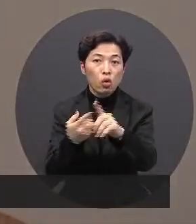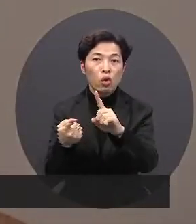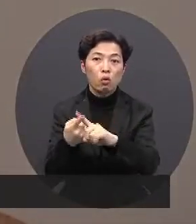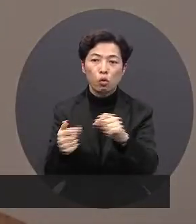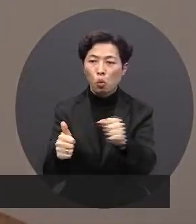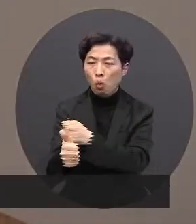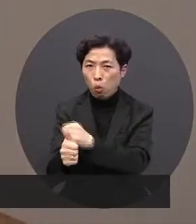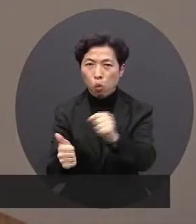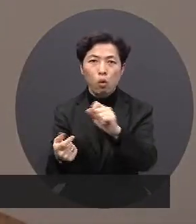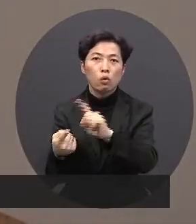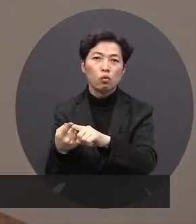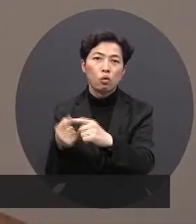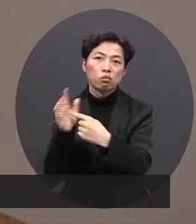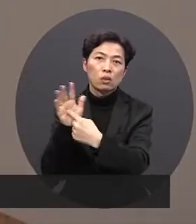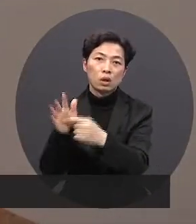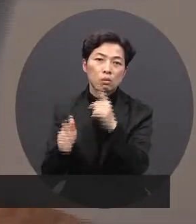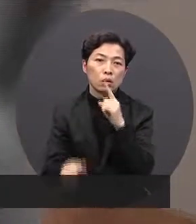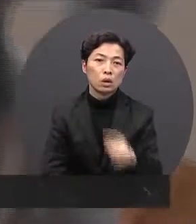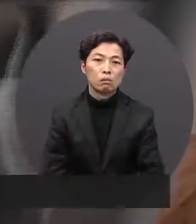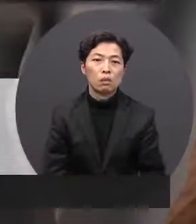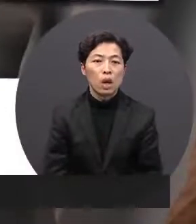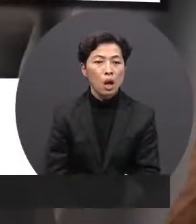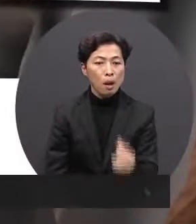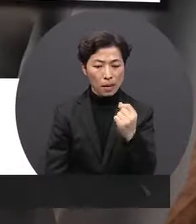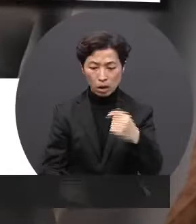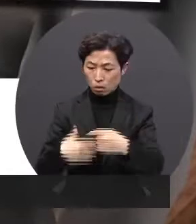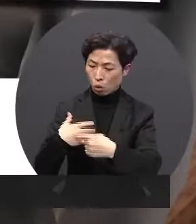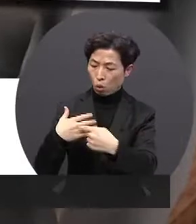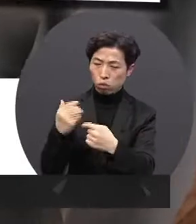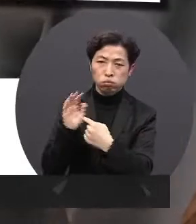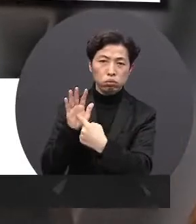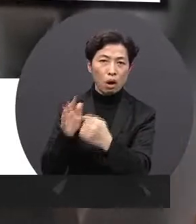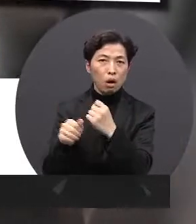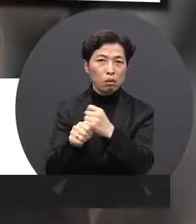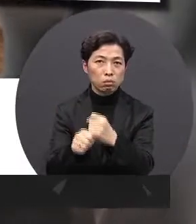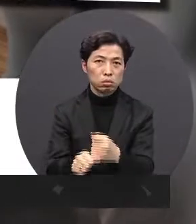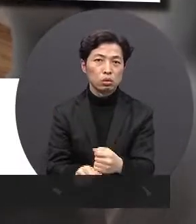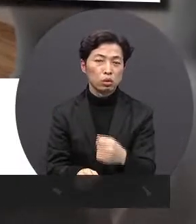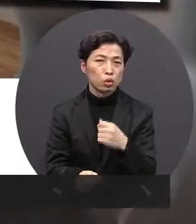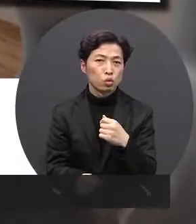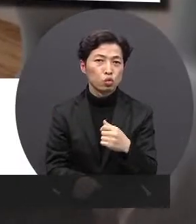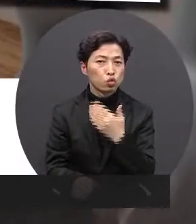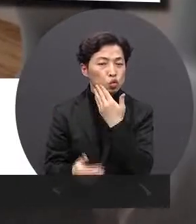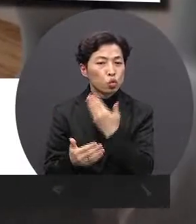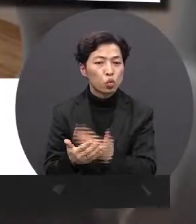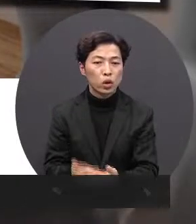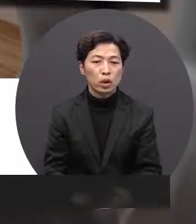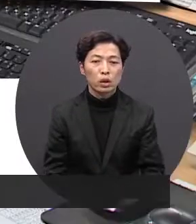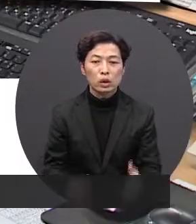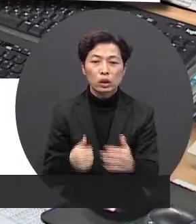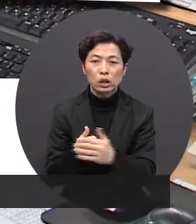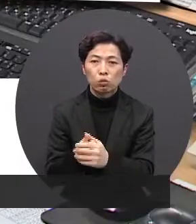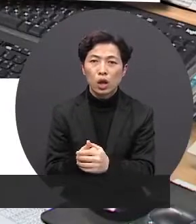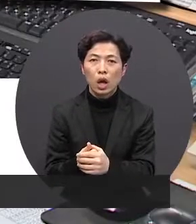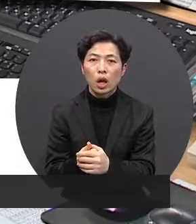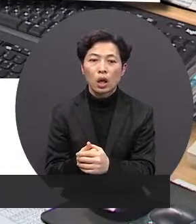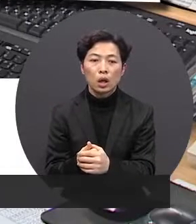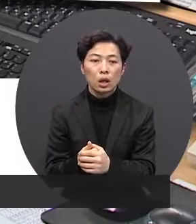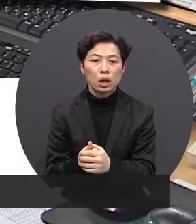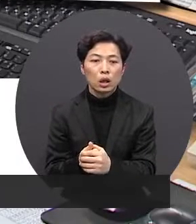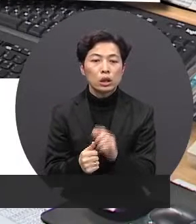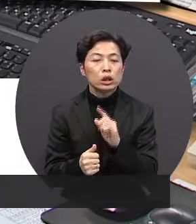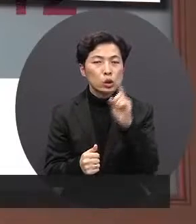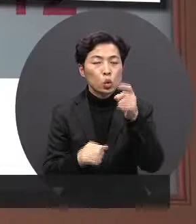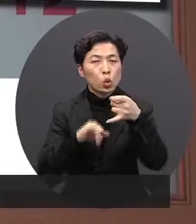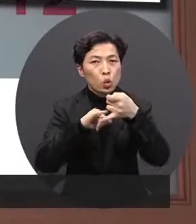실체가 드러났습니다. 빨리 사건이 우연화가 돼야 돼요. 밖으로 드러나야 되는 거죠. 그러려면 이게 신고가 돼야 되는